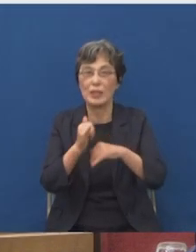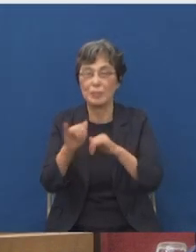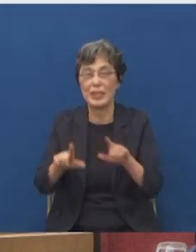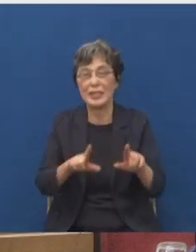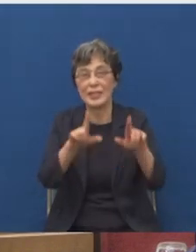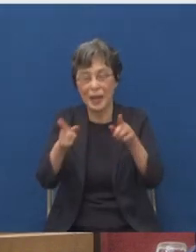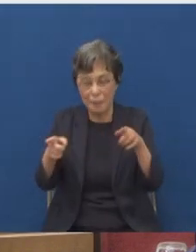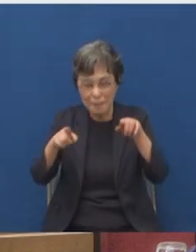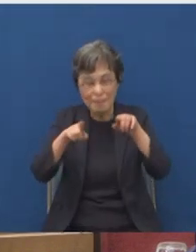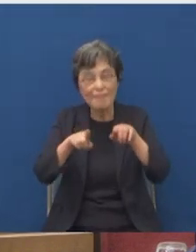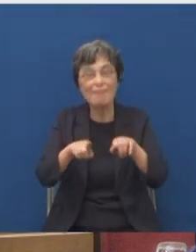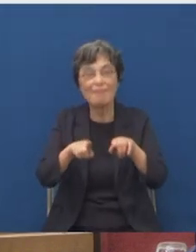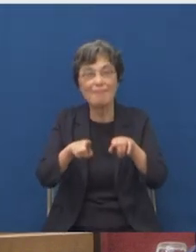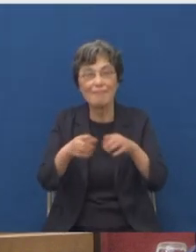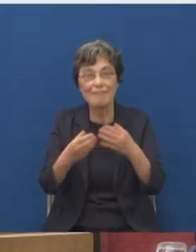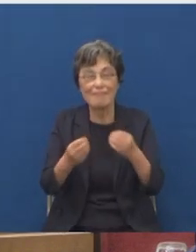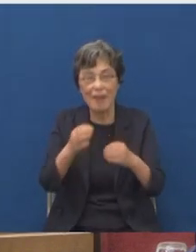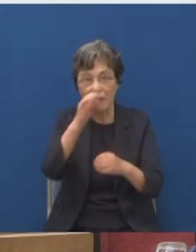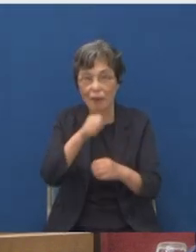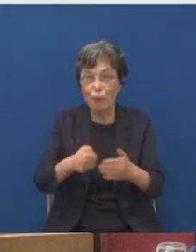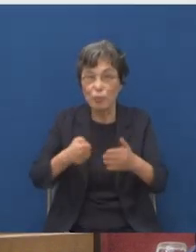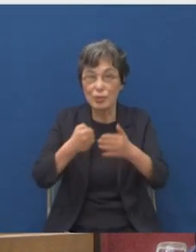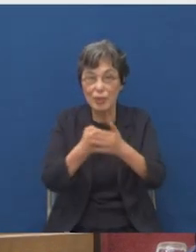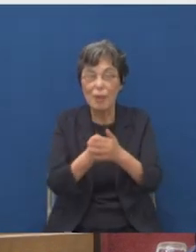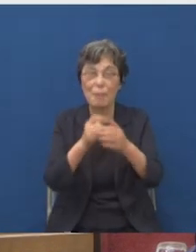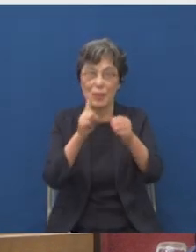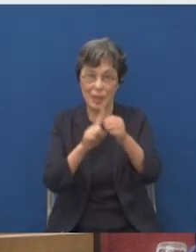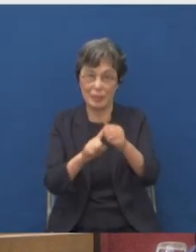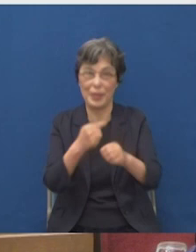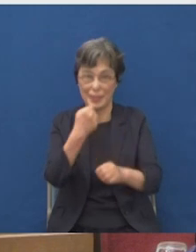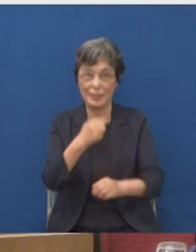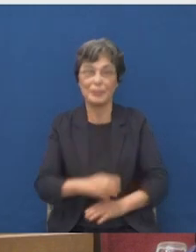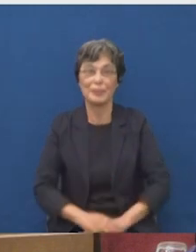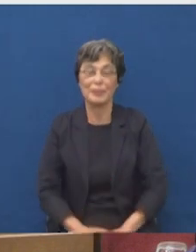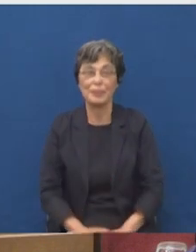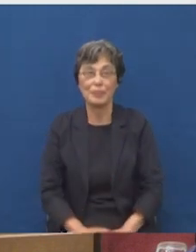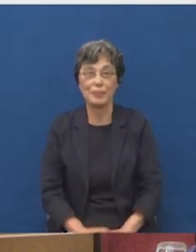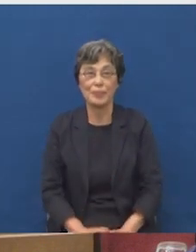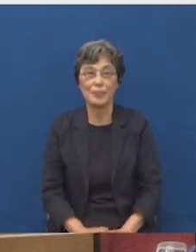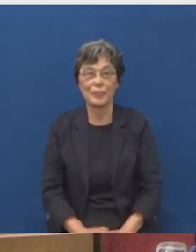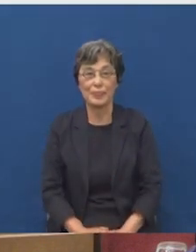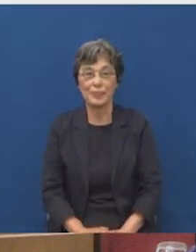調和した持続可能な観光の実現を目指してまいります。